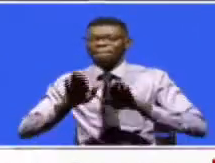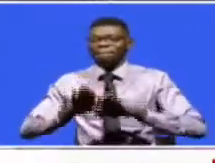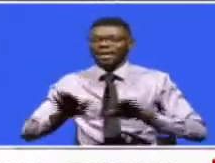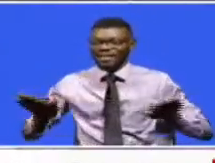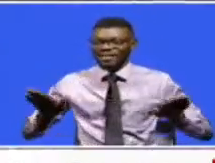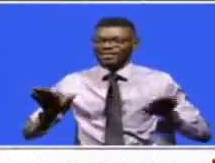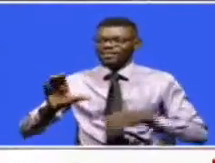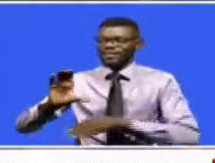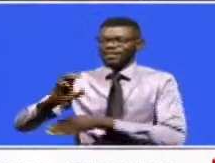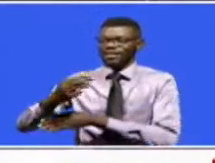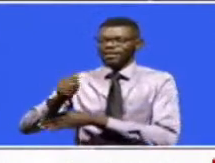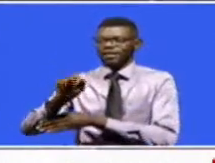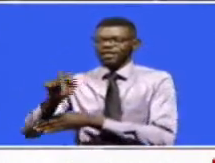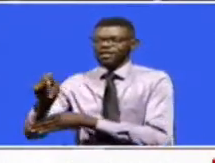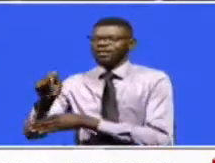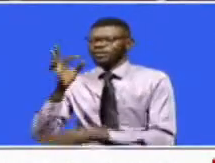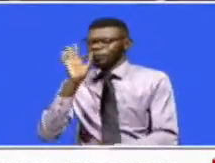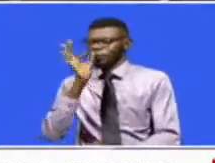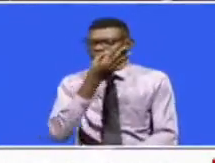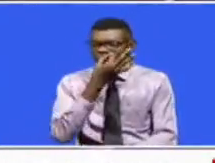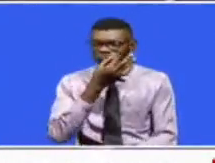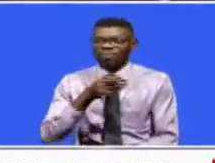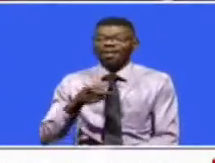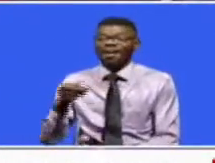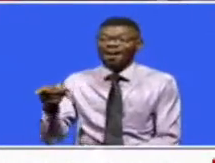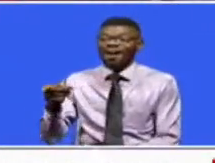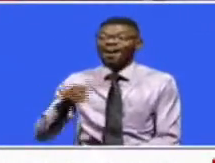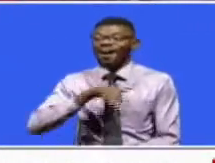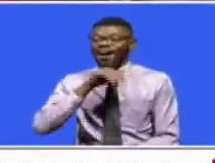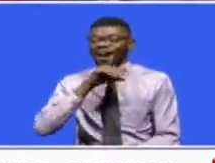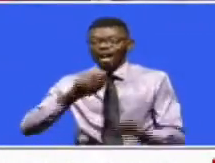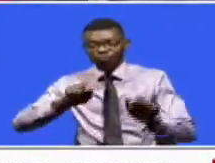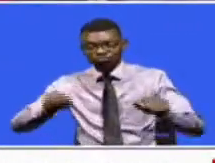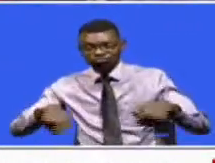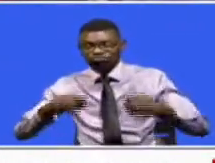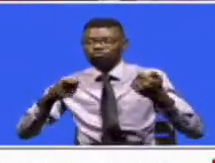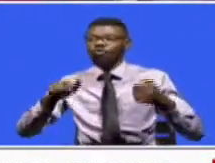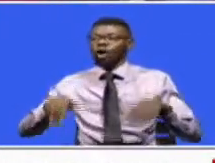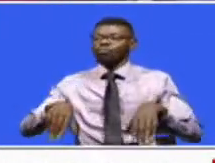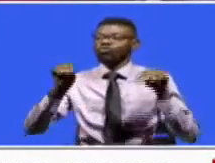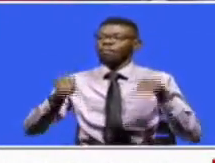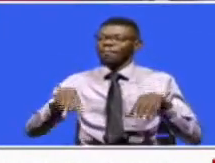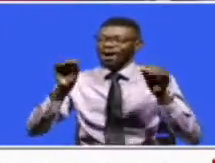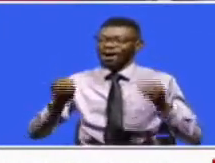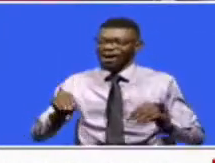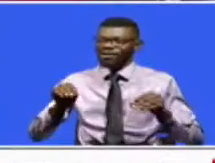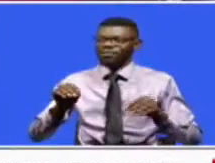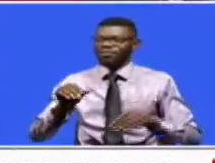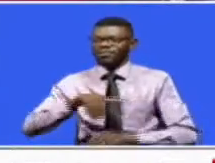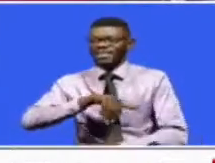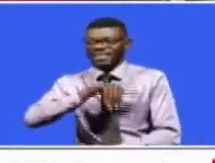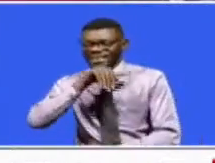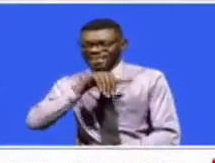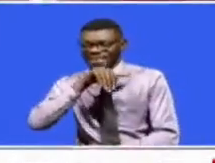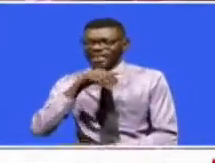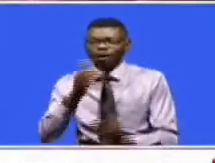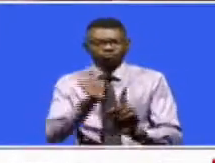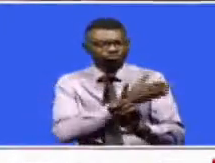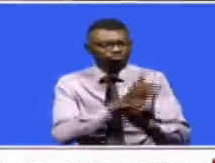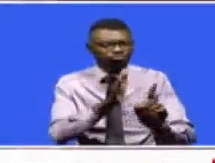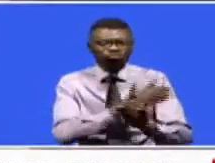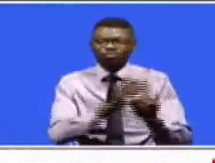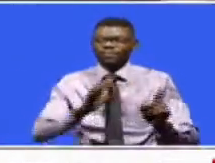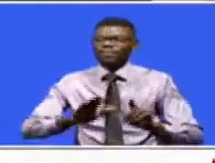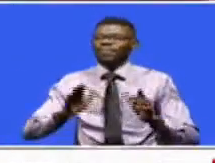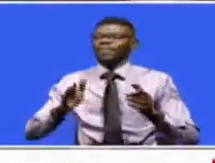ya Nyeri. Baba amebaki yatu ya mtumba ili kuziguza nyoyo za wanamlima anapojinadi kuungwa mkono katika